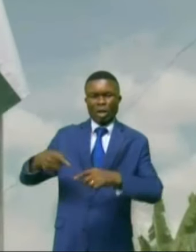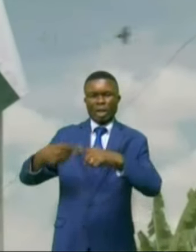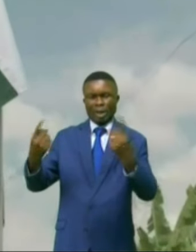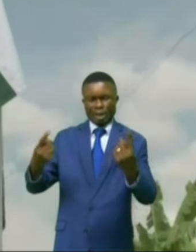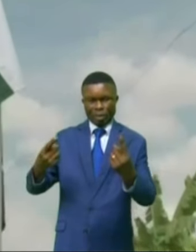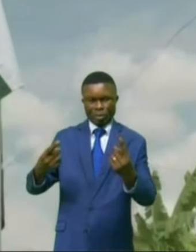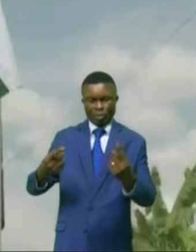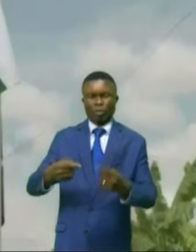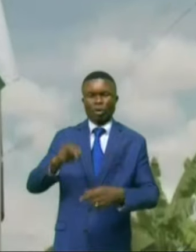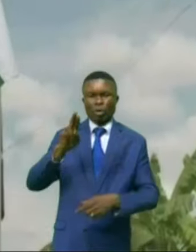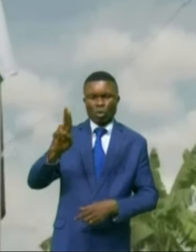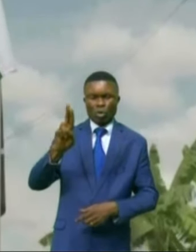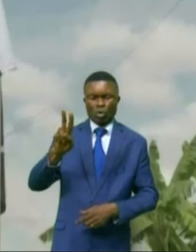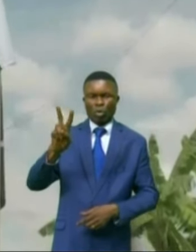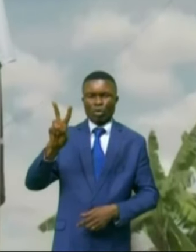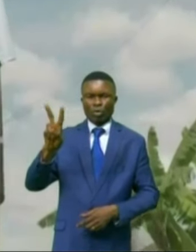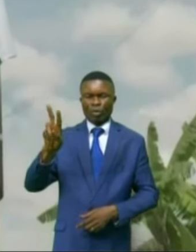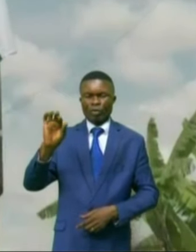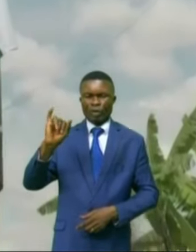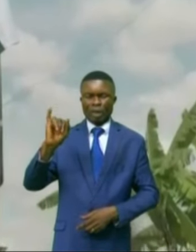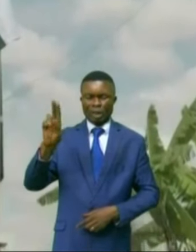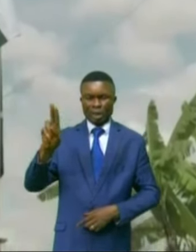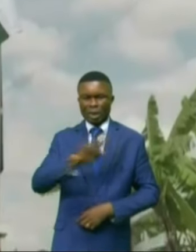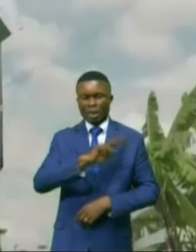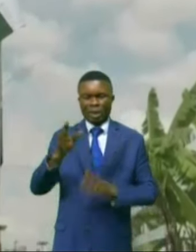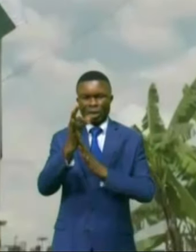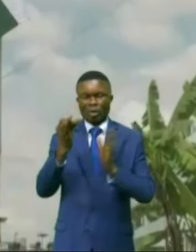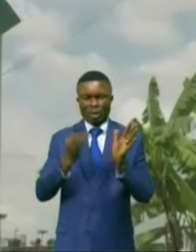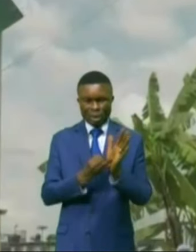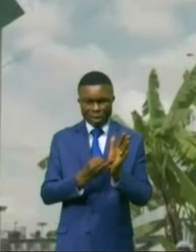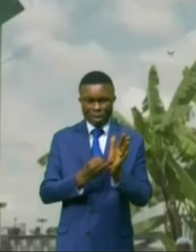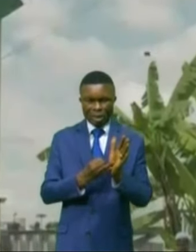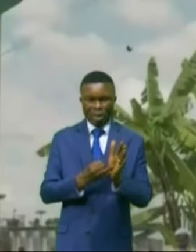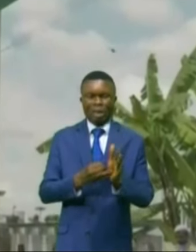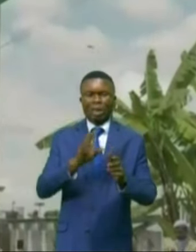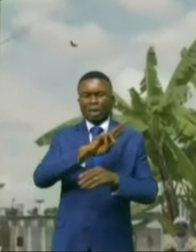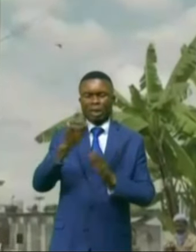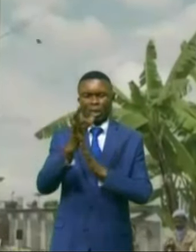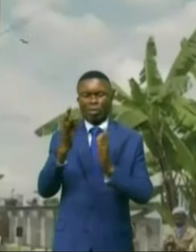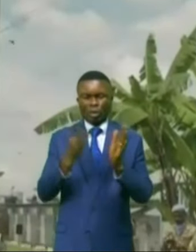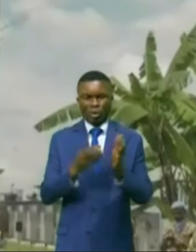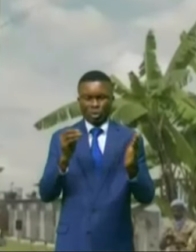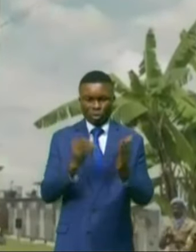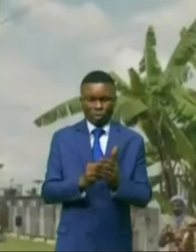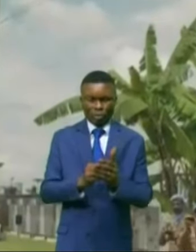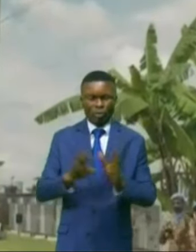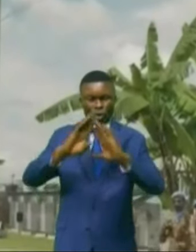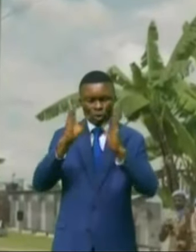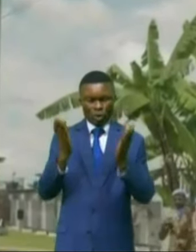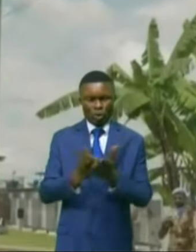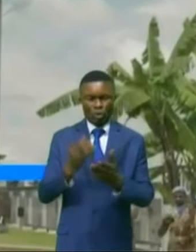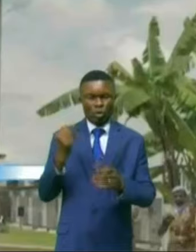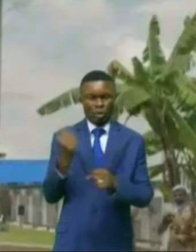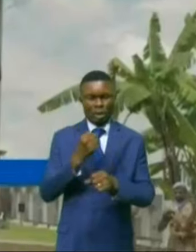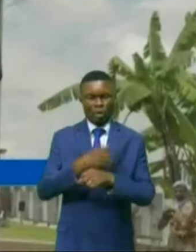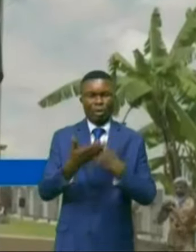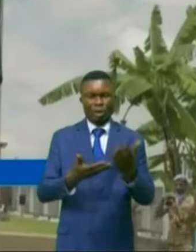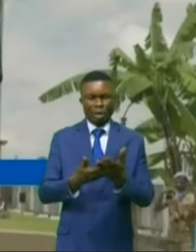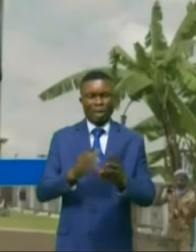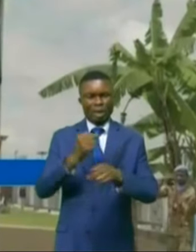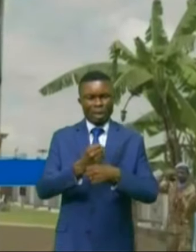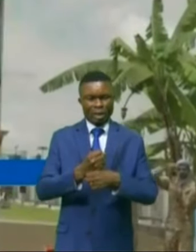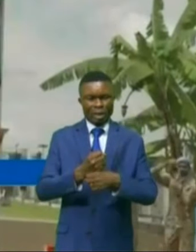notamment à Ouvira en 2017 et dans le haut plateau d'Ouvira en 2018. L'ensemble de leurs réalisations constitue